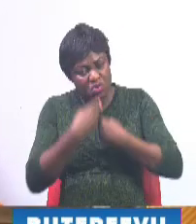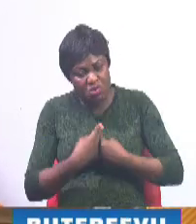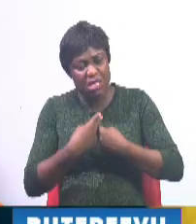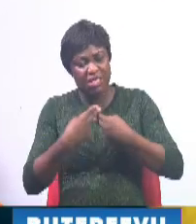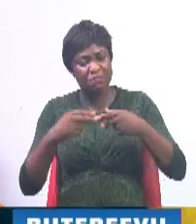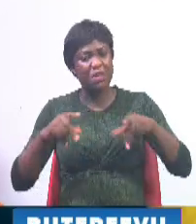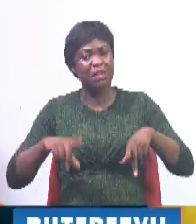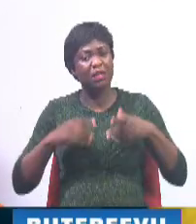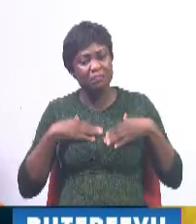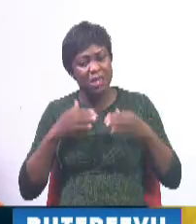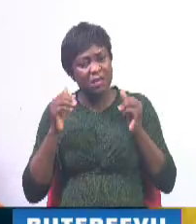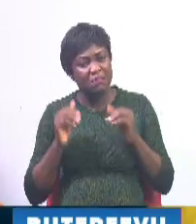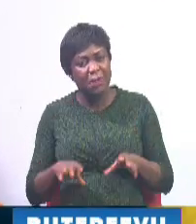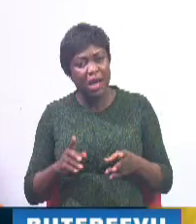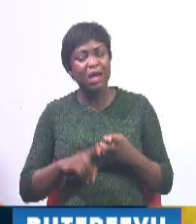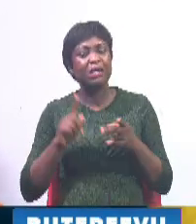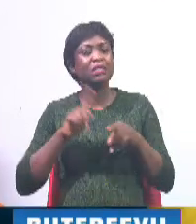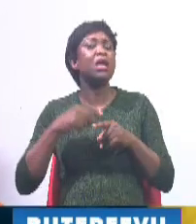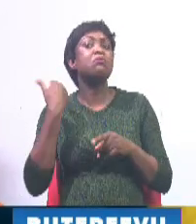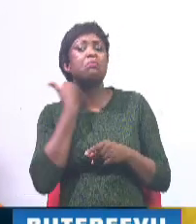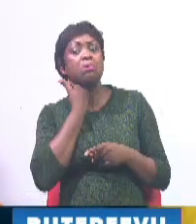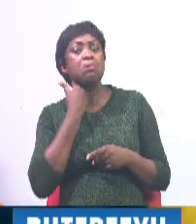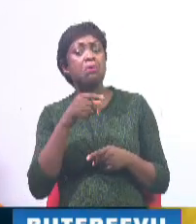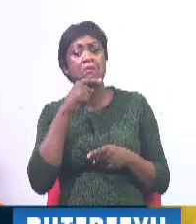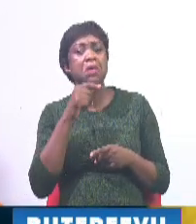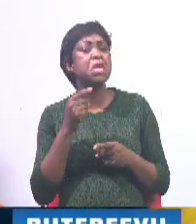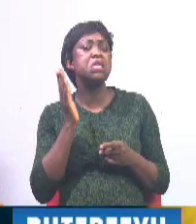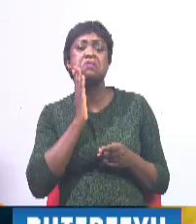bwange ne mu biseera eby'ensonga omusajja ayinza